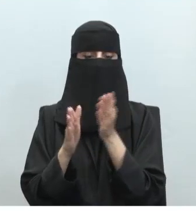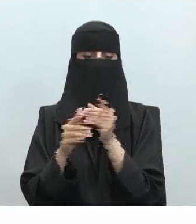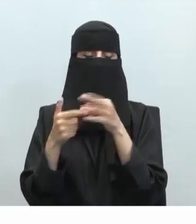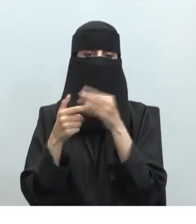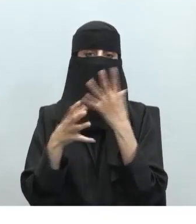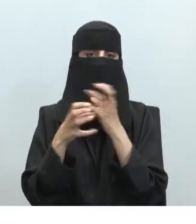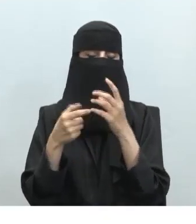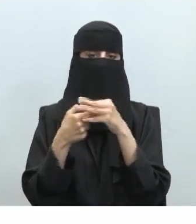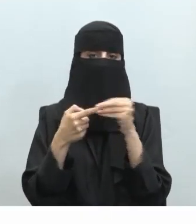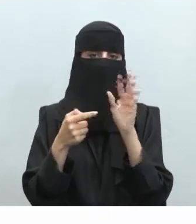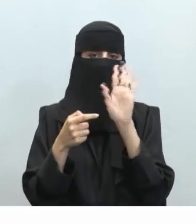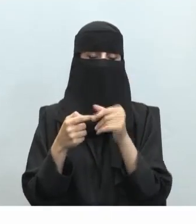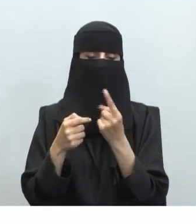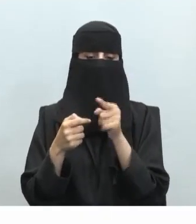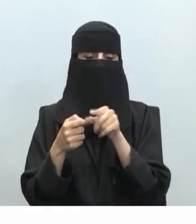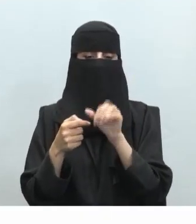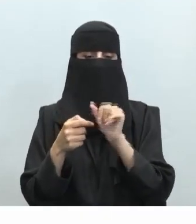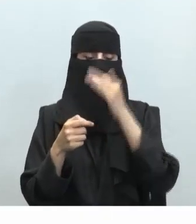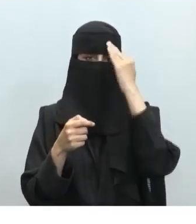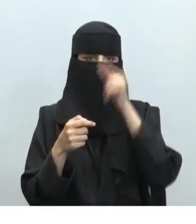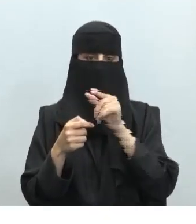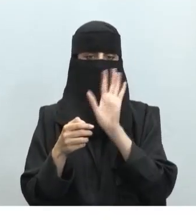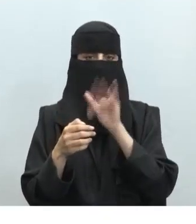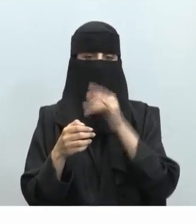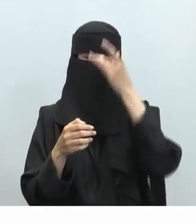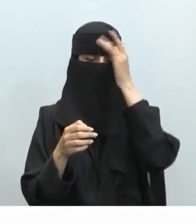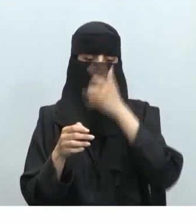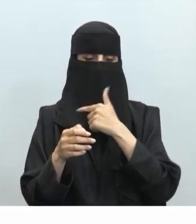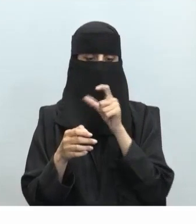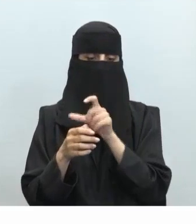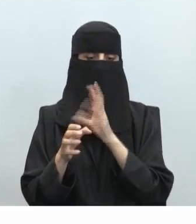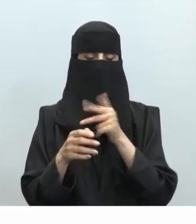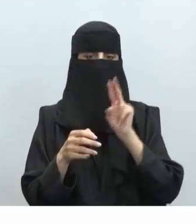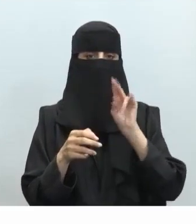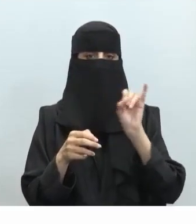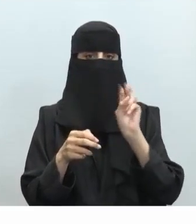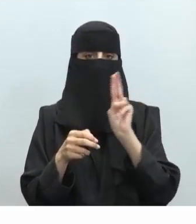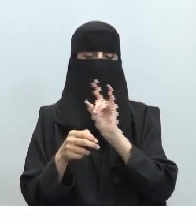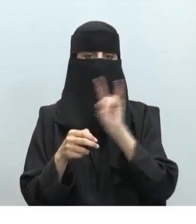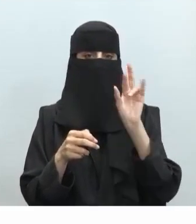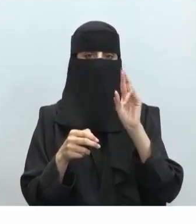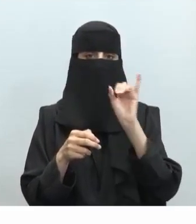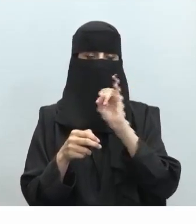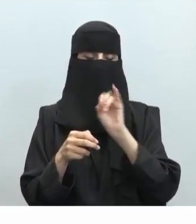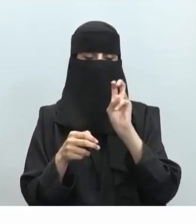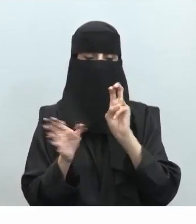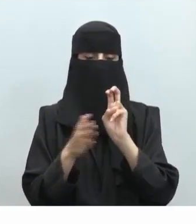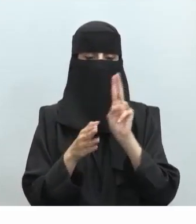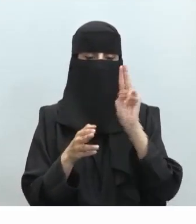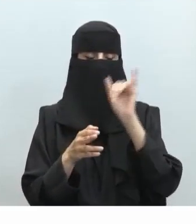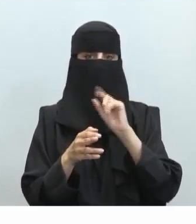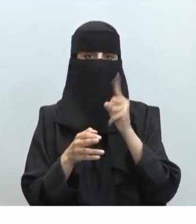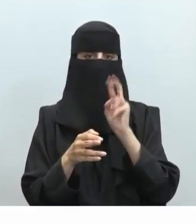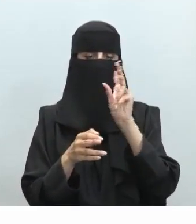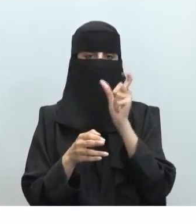نقص في كروموسوم اكس هذه الانثى مصابه بمتلازمه تيرنر ولكن عندما يكون هنالك زياده في الكروموسومات الجنسيه هذه الانثى